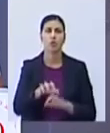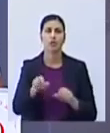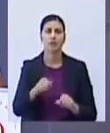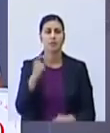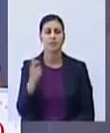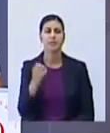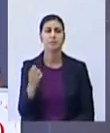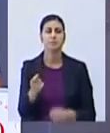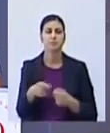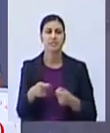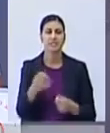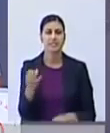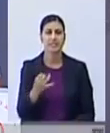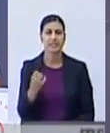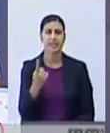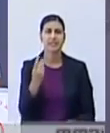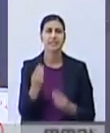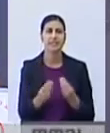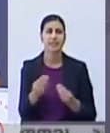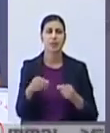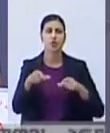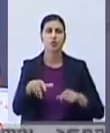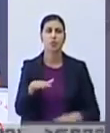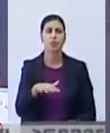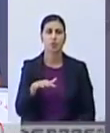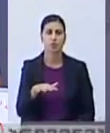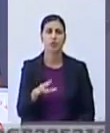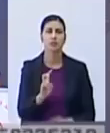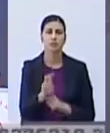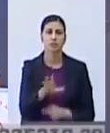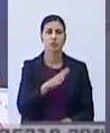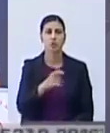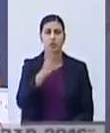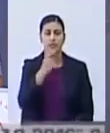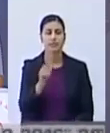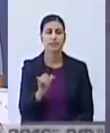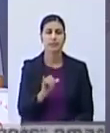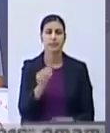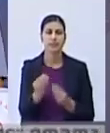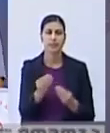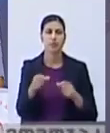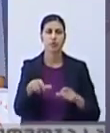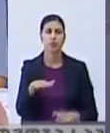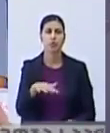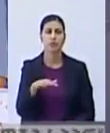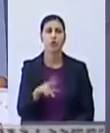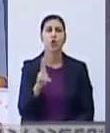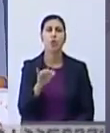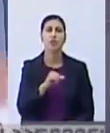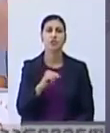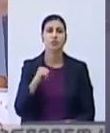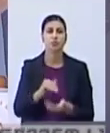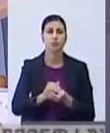ნებებს და ბიზნეს ინტერესებს. ერთი სათამაშო მოედანი, სკვერები, ბაღები და ერთ-ერთი სათამაშო მოედანი, სადაც კობიაში მაიდგა ფეხი.